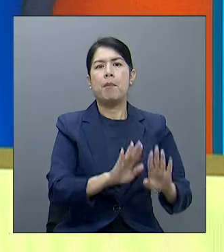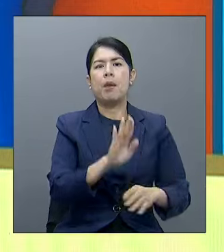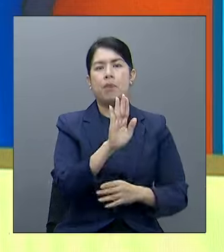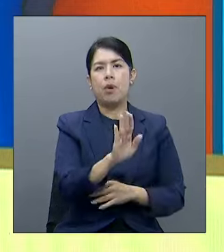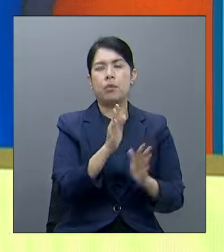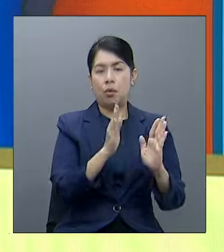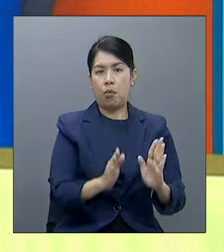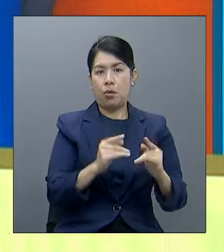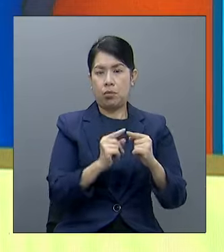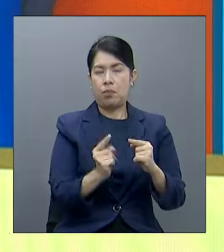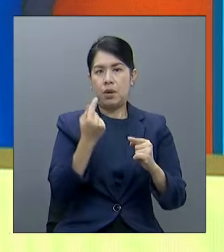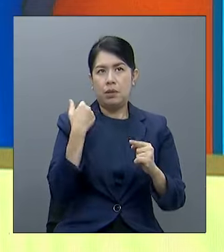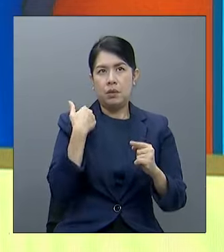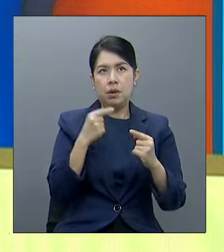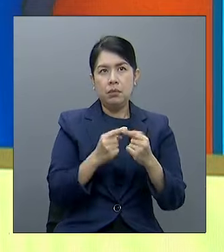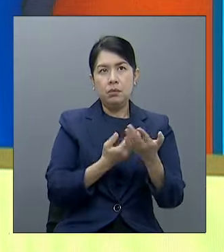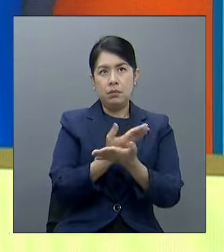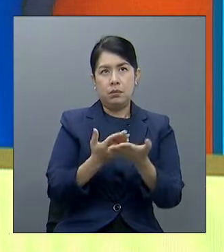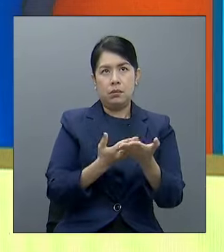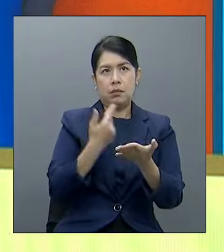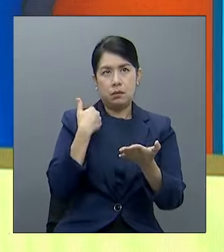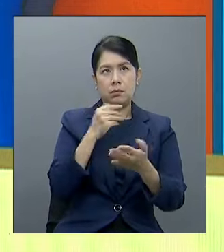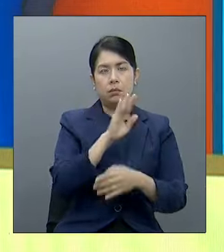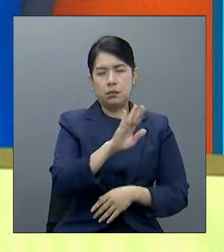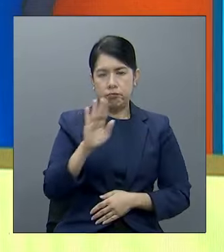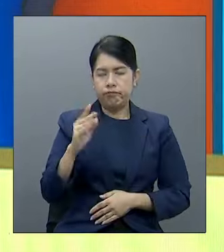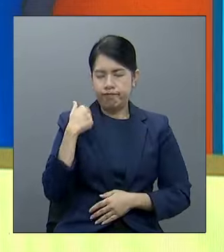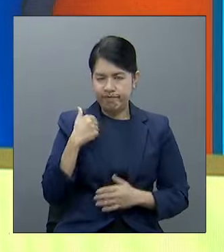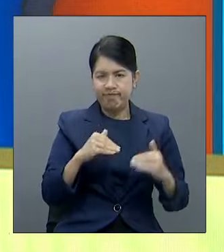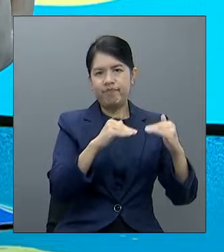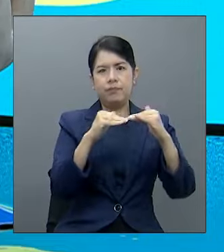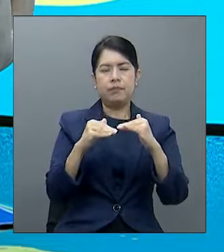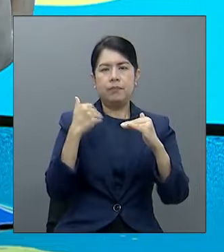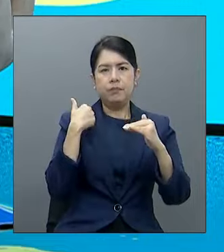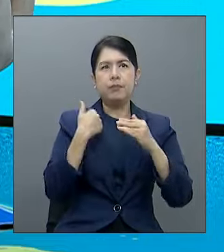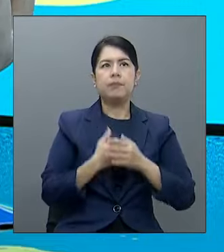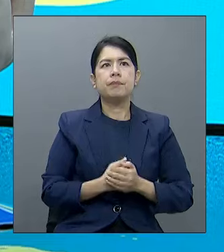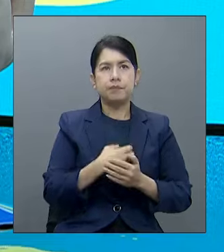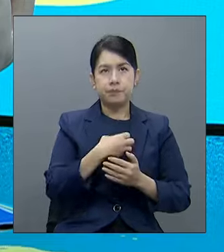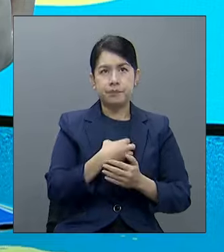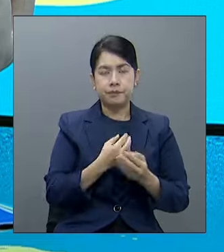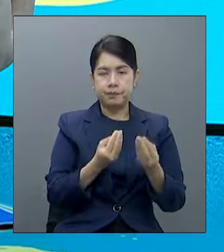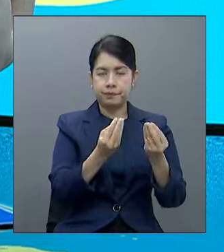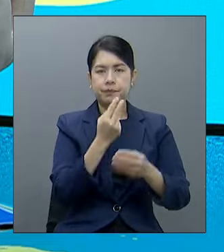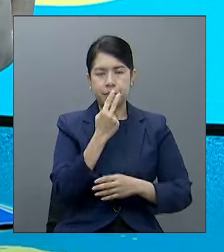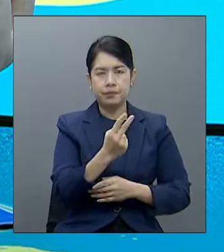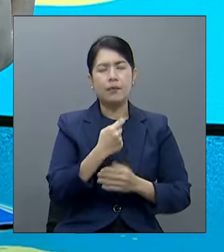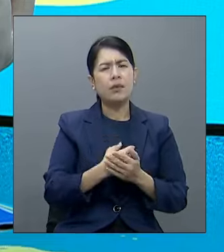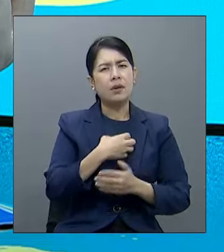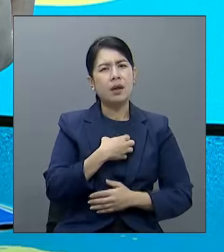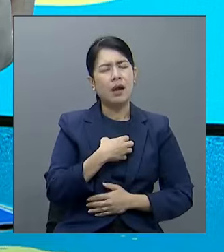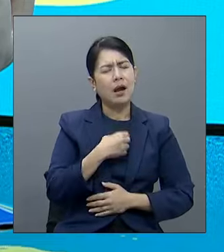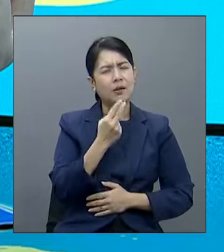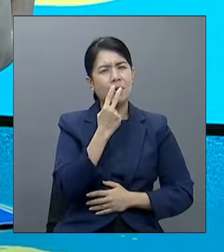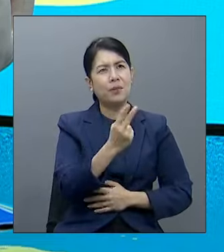รุ่นใหม่ทั้งหมดเนี่ยที่มันจะแสดงออกมาเนี่ยกระบอกเสียงของทุกคนเท่ากันหนักแน่นอยากให้ดูจังเลยอยากจะรู้ว่ามิถุนายน